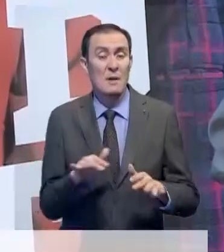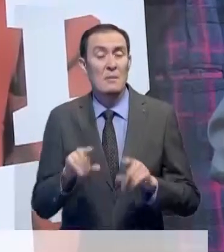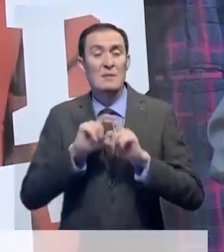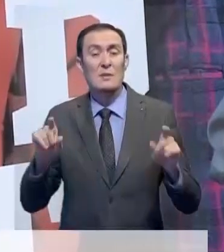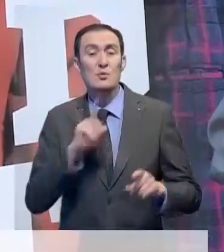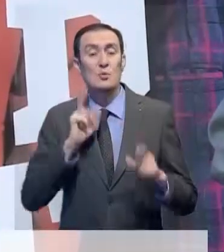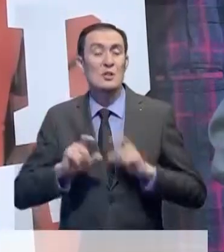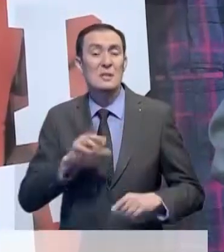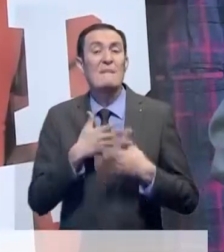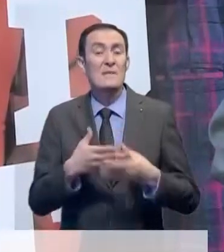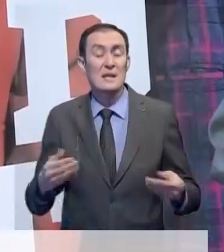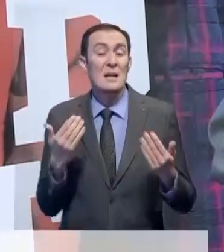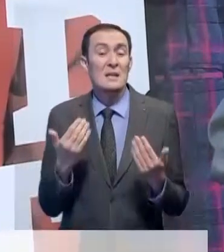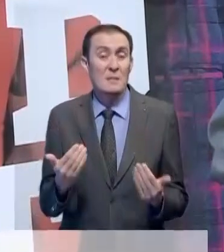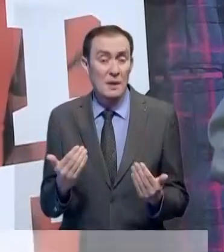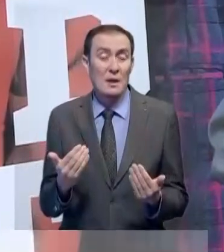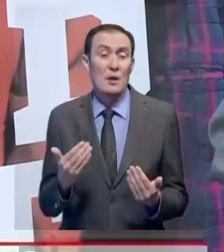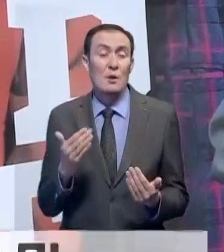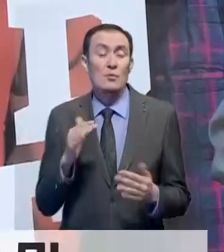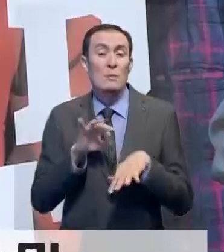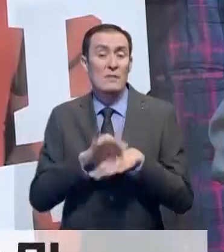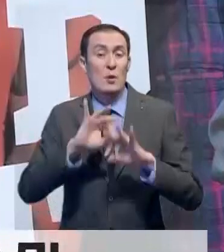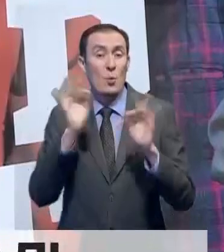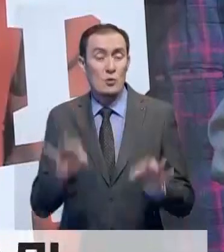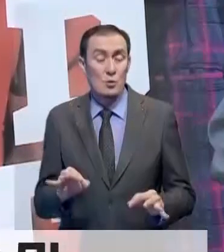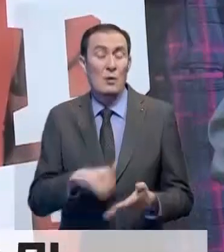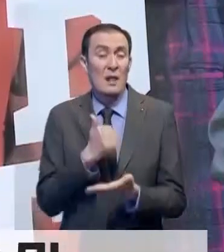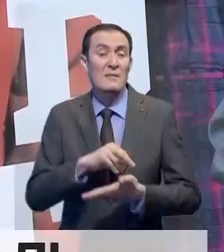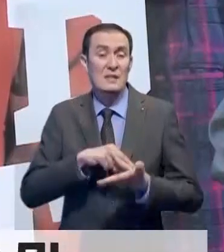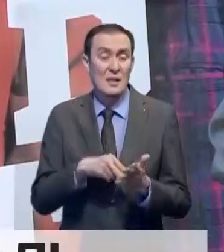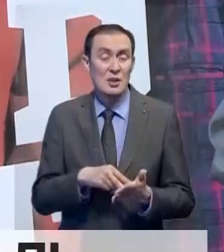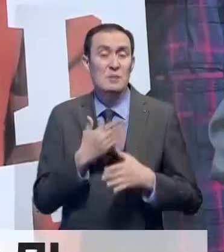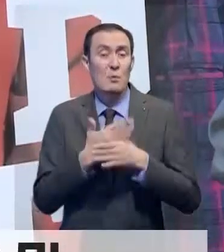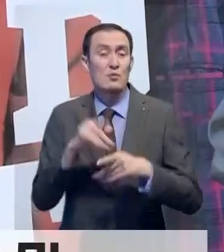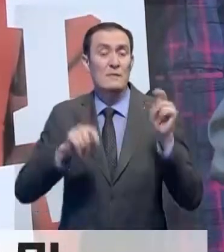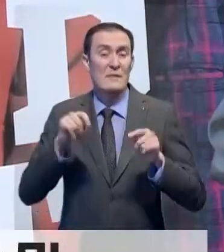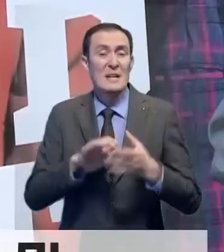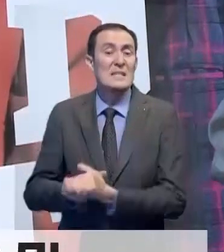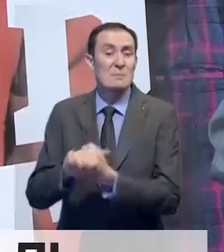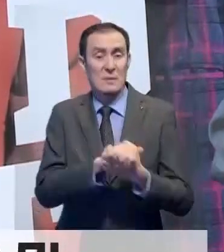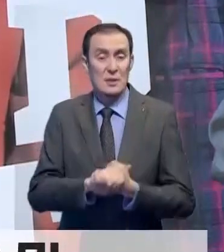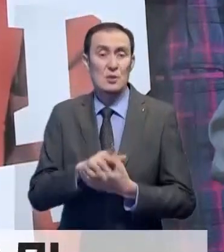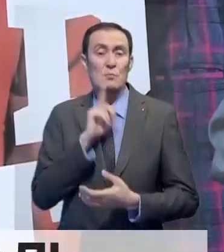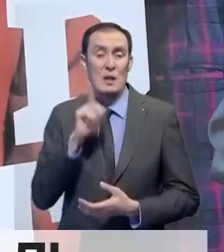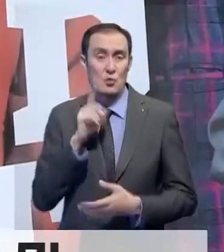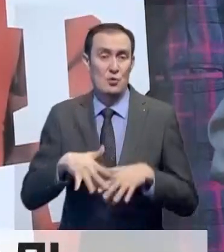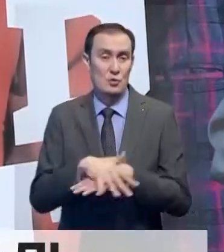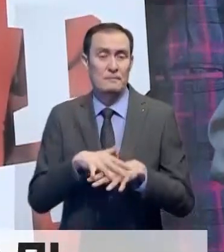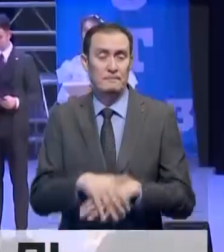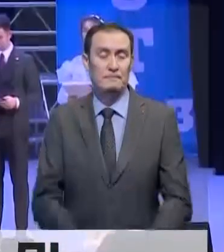названием «Студенческая весна». Теперь решили проводить осенью. Ну а главная его задача посредством фестиваля – сплотить всю студенческую молодежь.